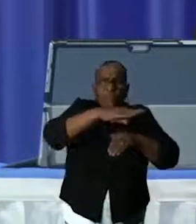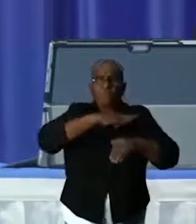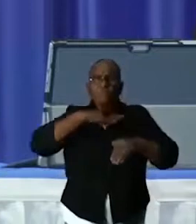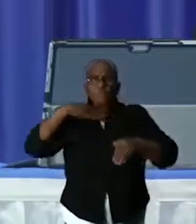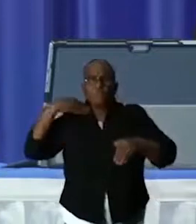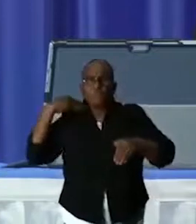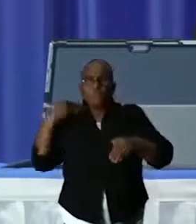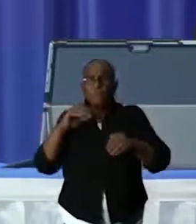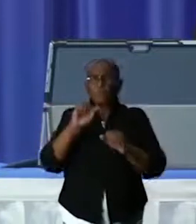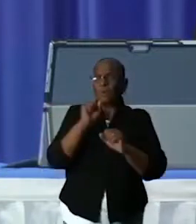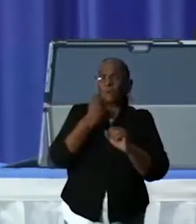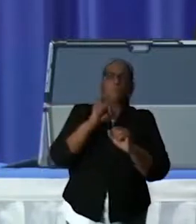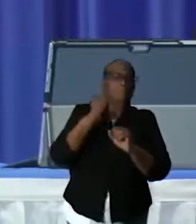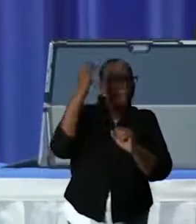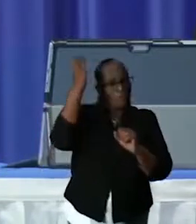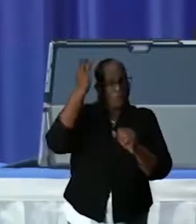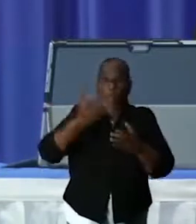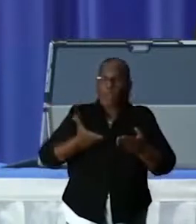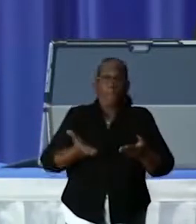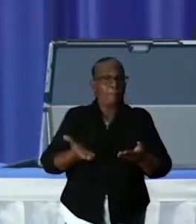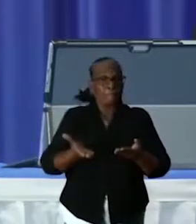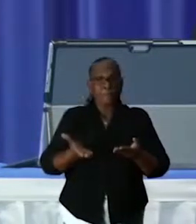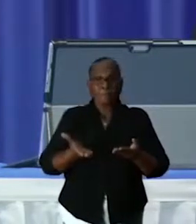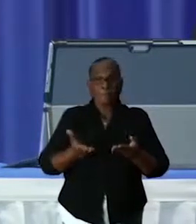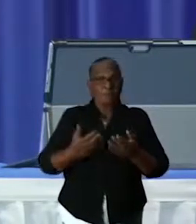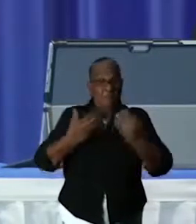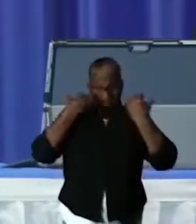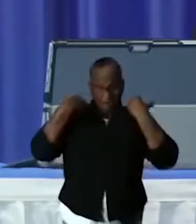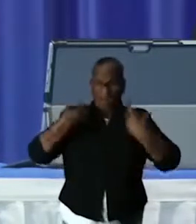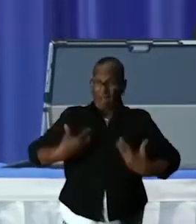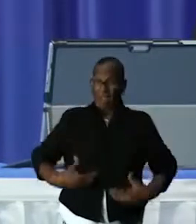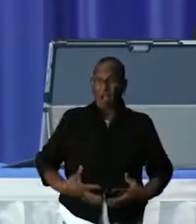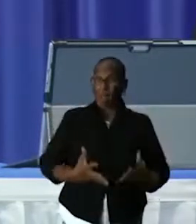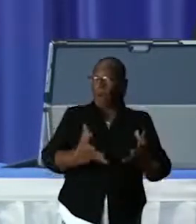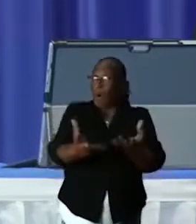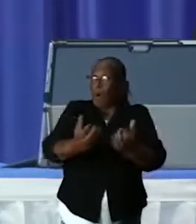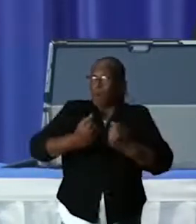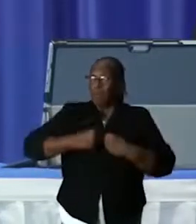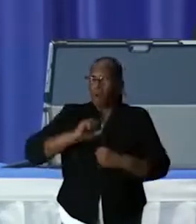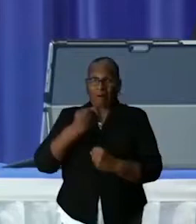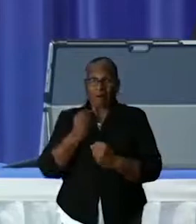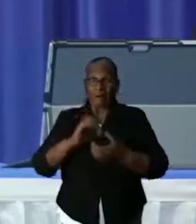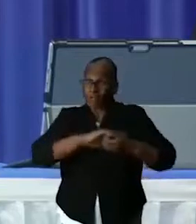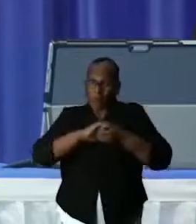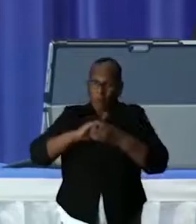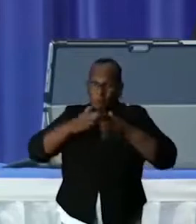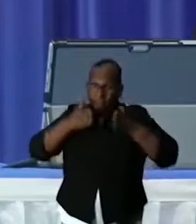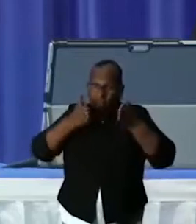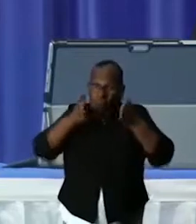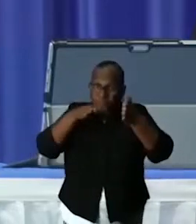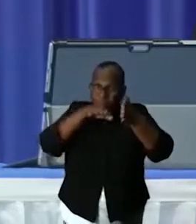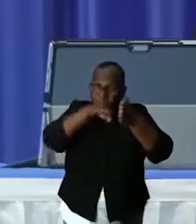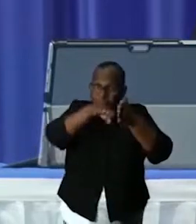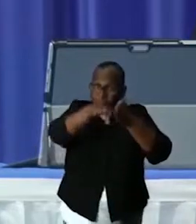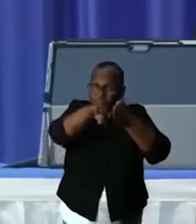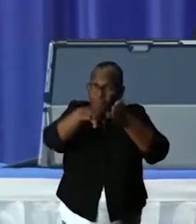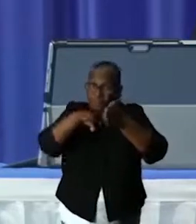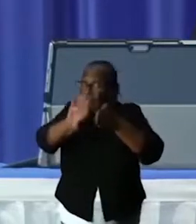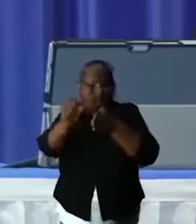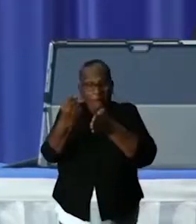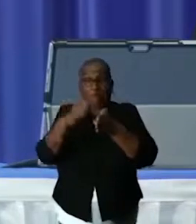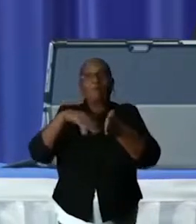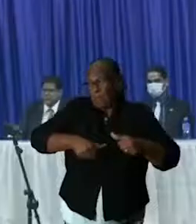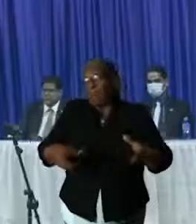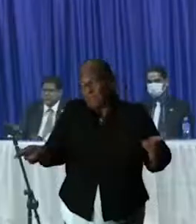hebben nu al moeite alle lichamen op te vangen. Waardoor we nu maatregelen moeten